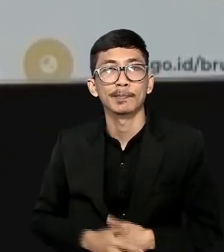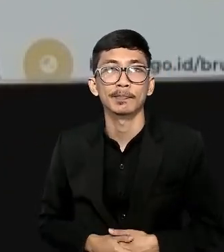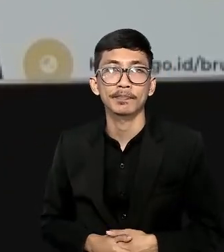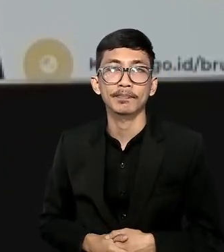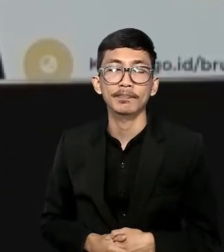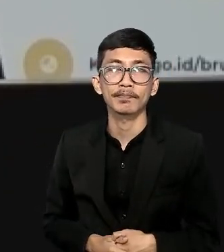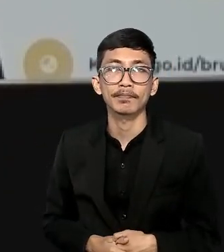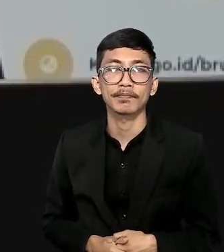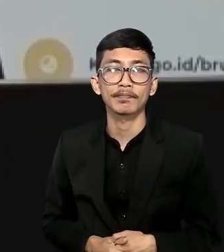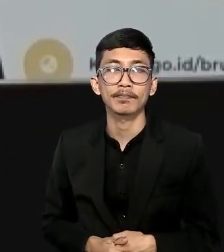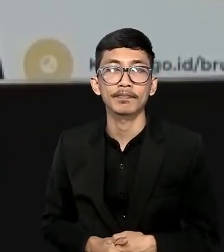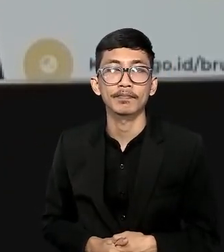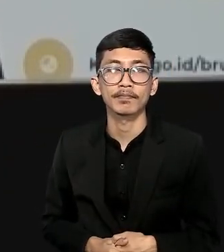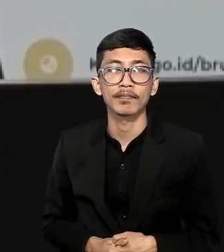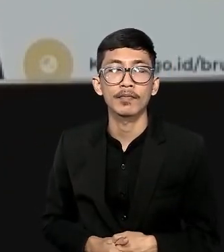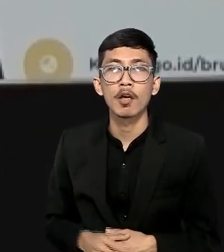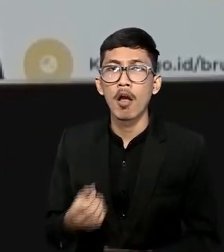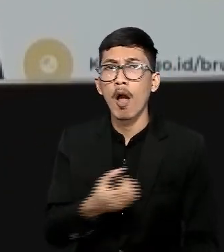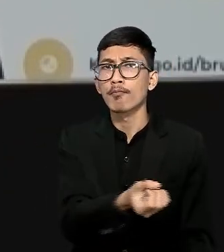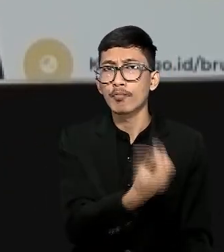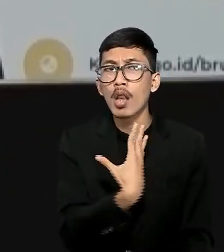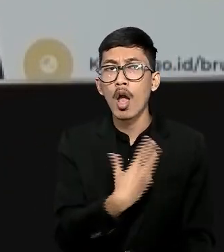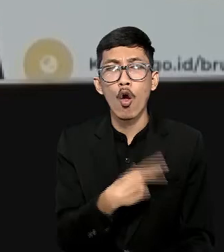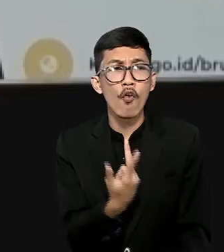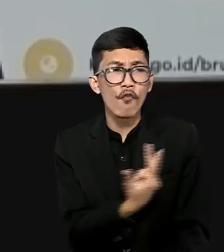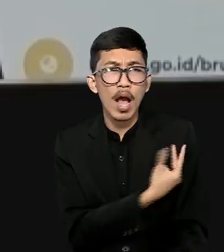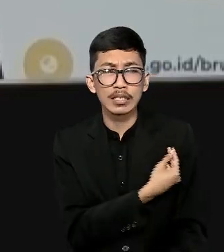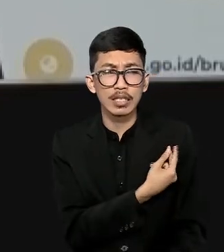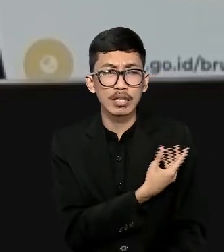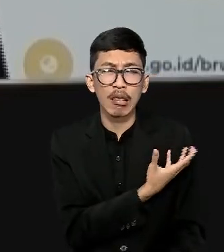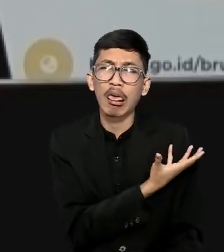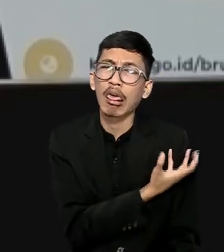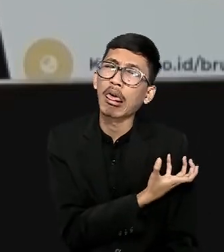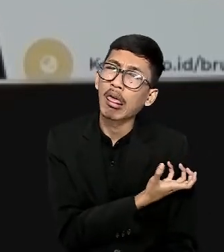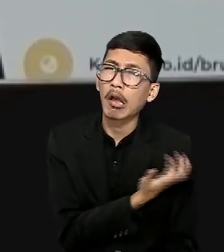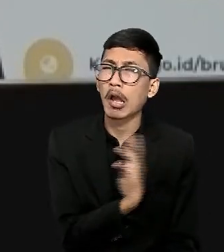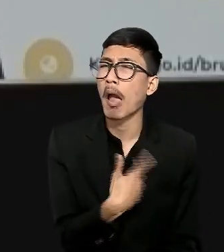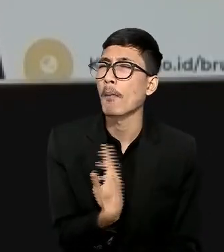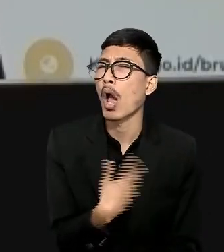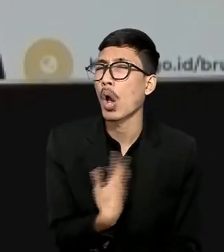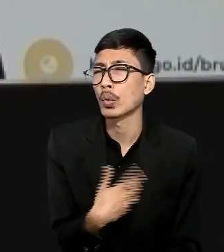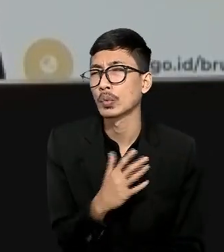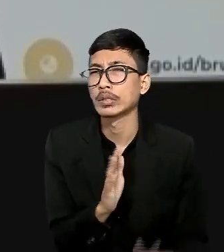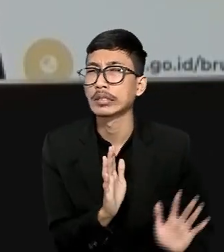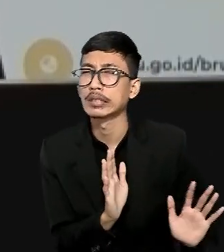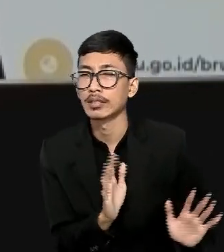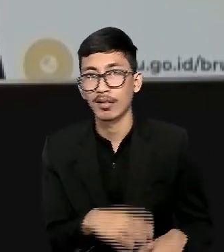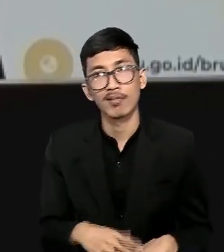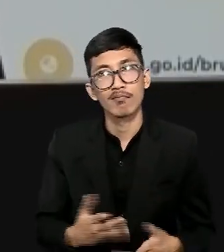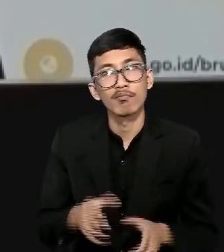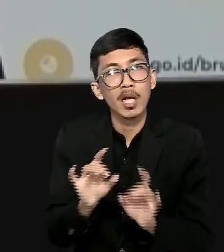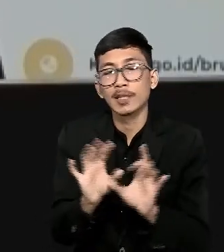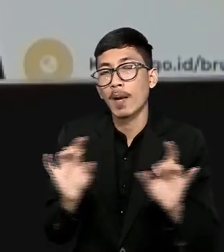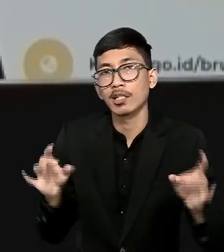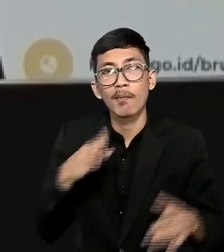ada yang juga alasan takut efek vaksin dan macem-macem dana